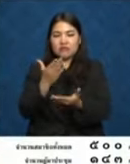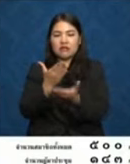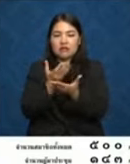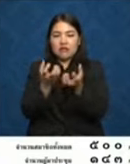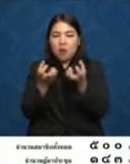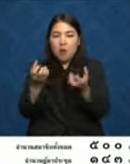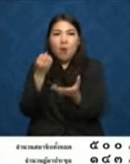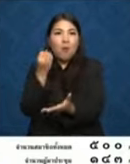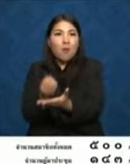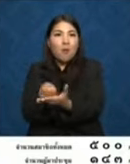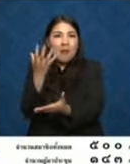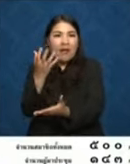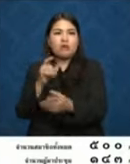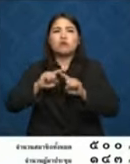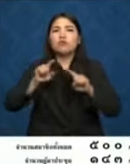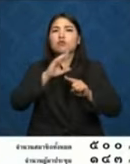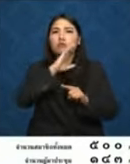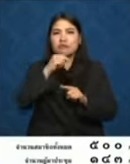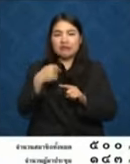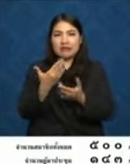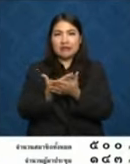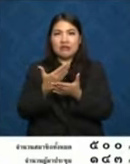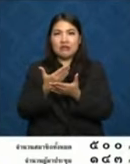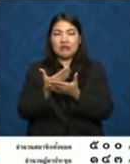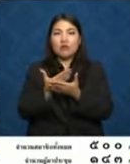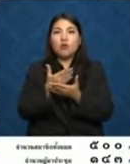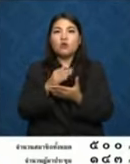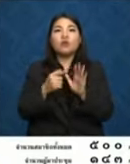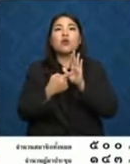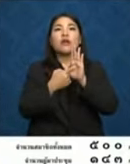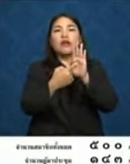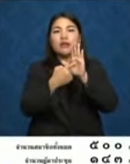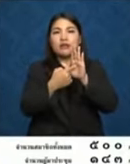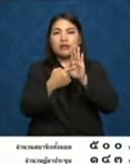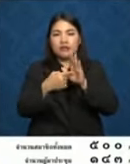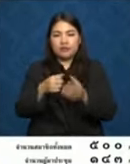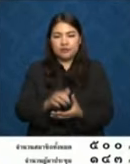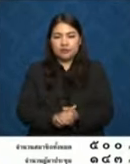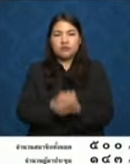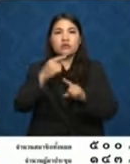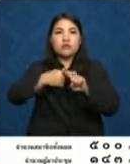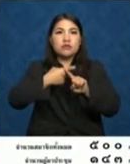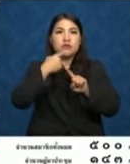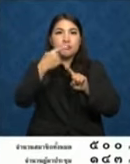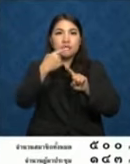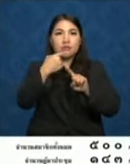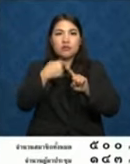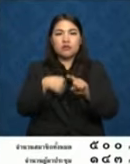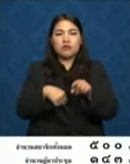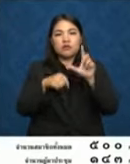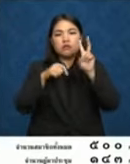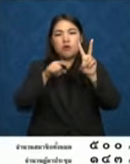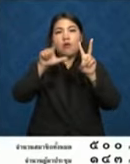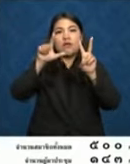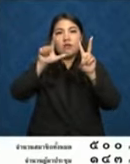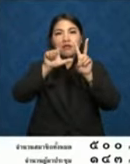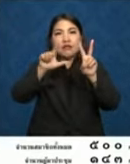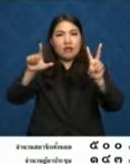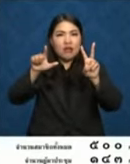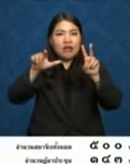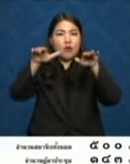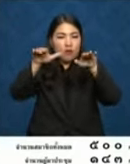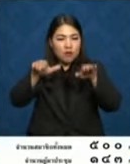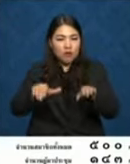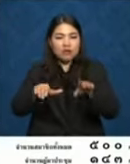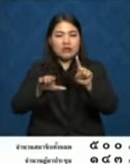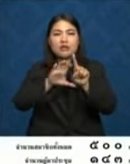ที่ปีหนึ่งเช่นเขาต้องเสียดอกเบี้ยเนี่ยสมมติเดือนหนึ่งสัก2ล้านท่านประธานถ้าดอกเบี้ยมันลดลงมานี่เหลือล้านห้า